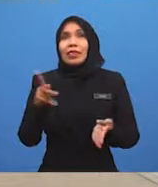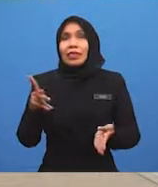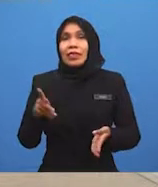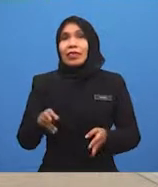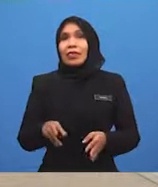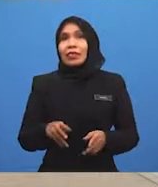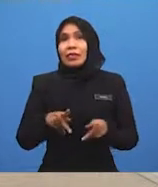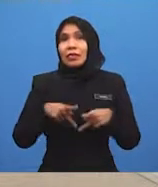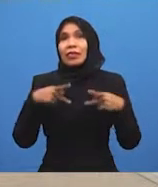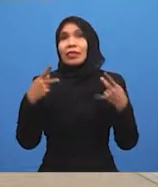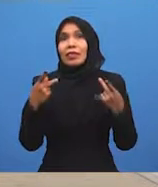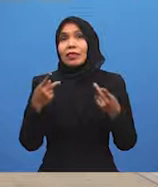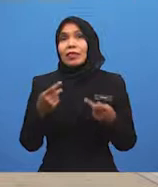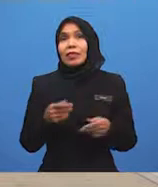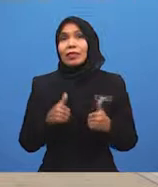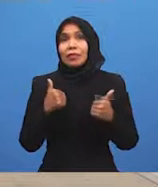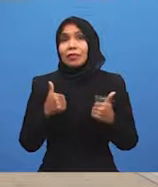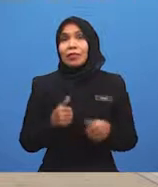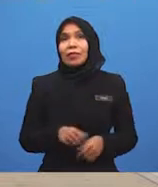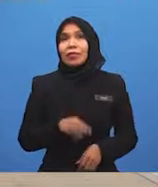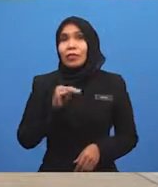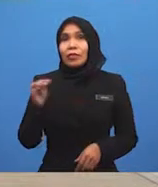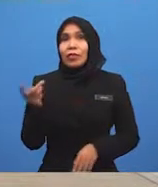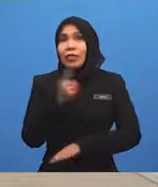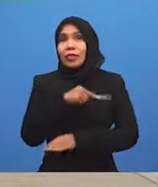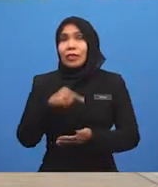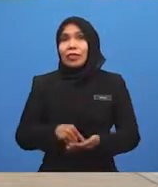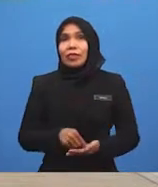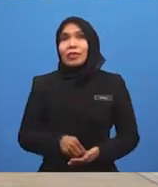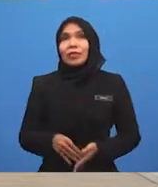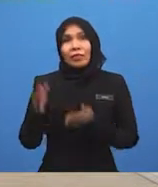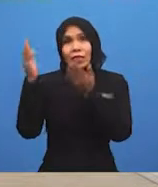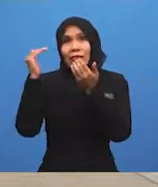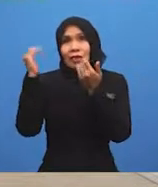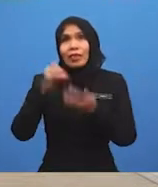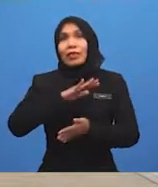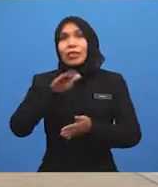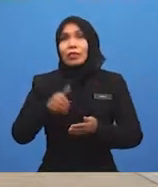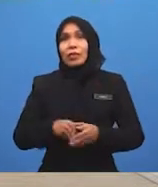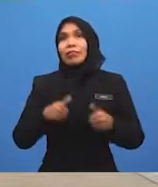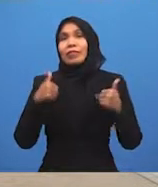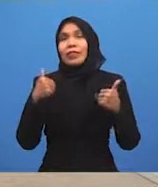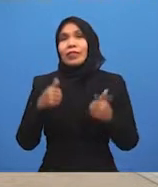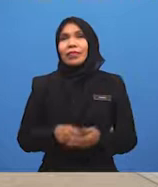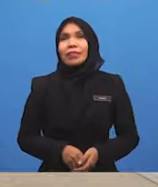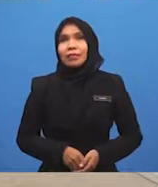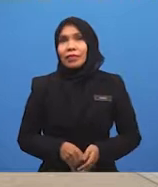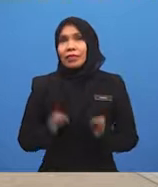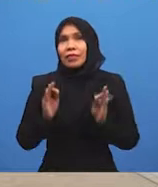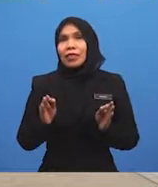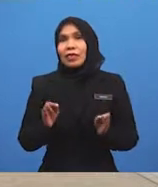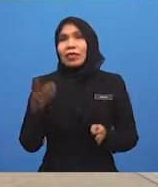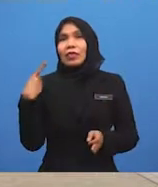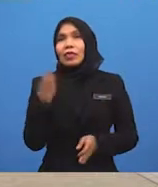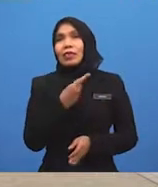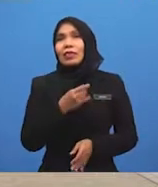kesihatan murid-murid hari ini? Harap-harap semuanya sehat. Kalau kita inginkan kesihatan